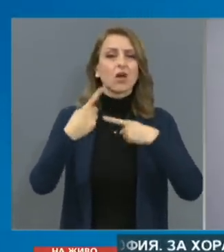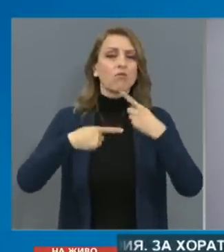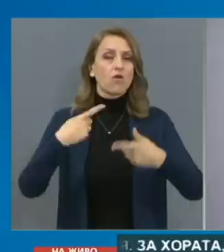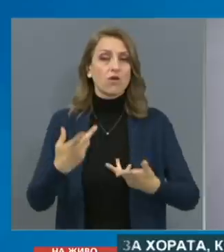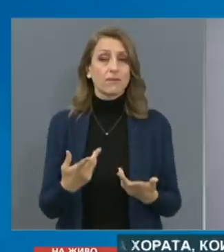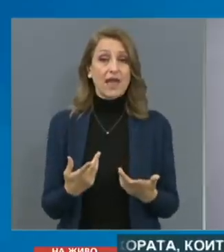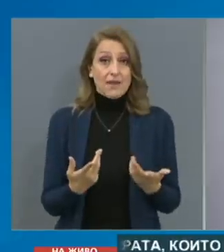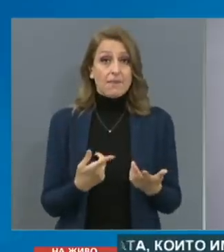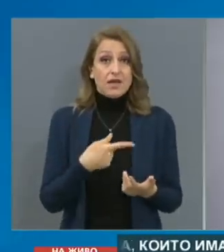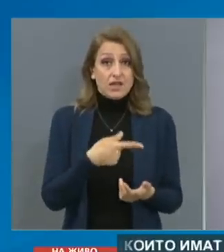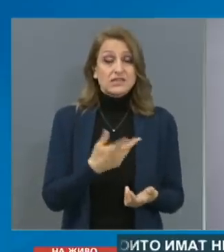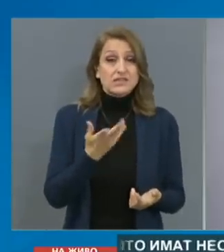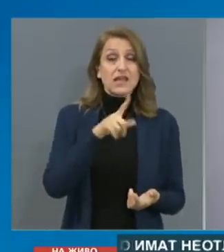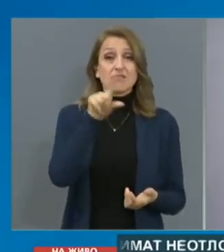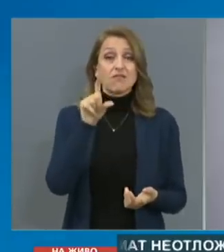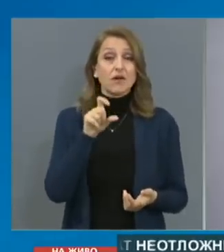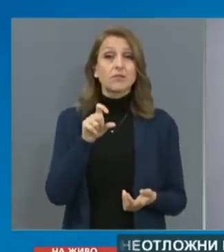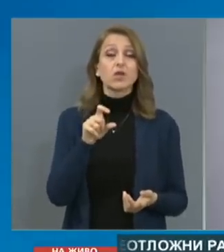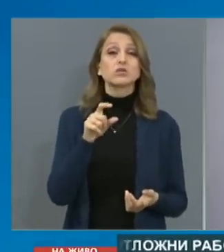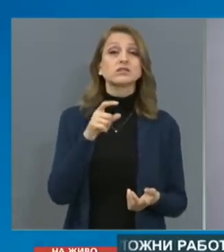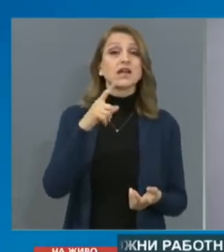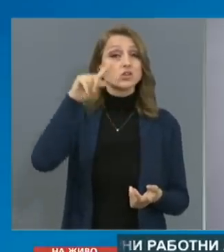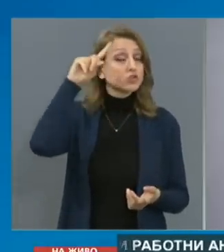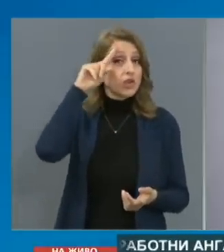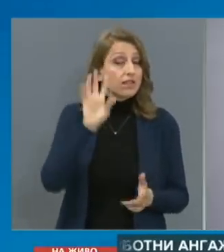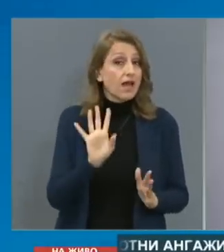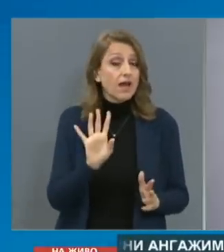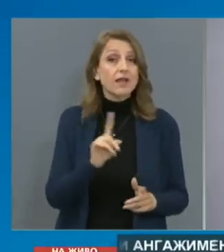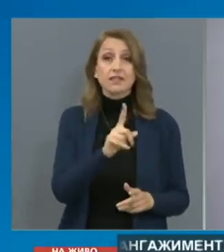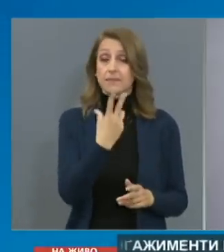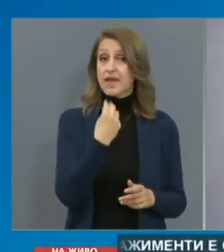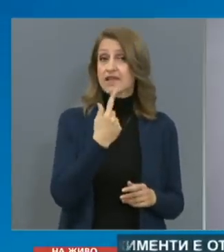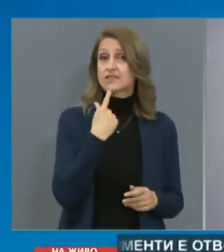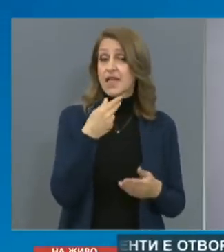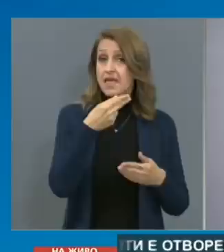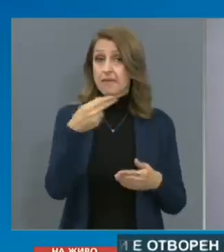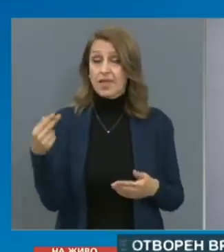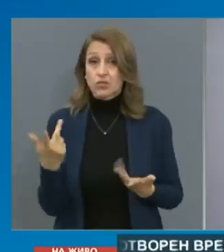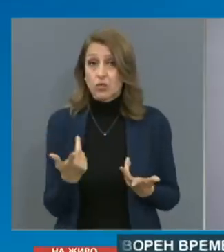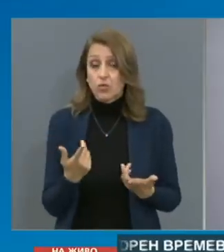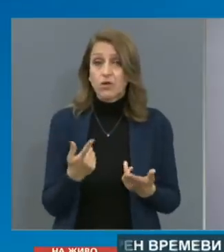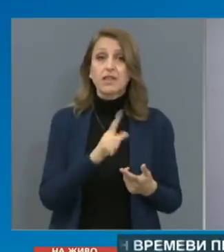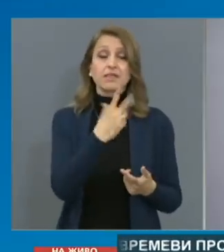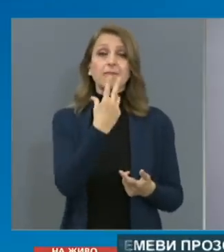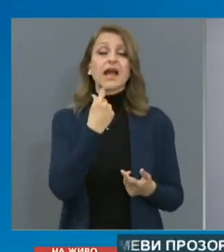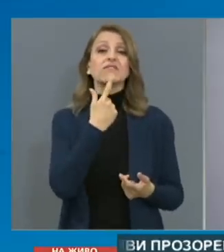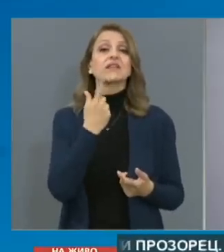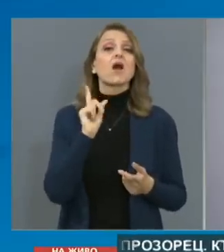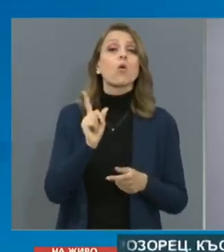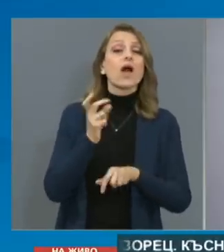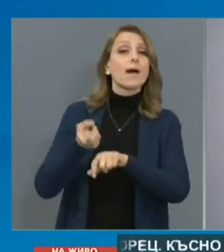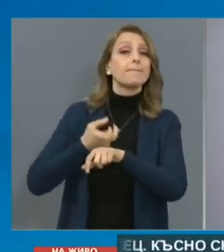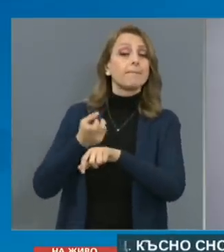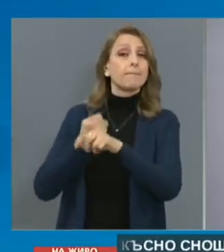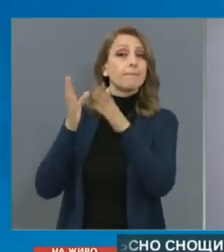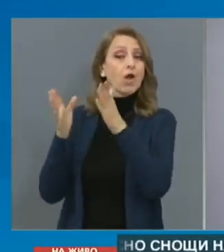въпрос за жена, която е с коронавирус. Която нито съобщавате името, нито съобщавате болницата. Става въпрос